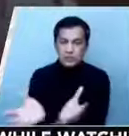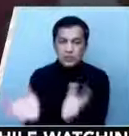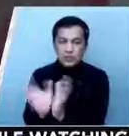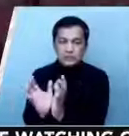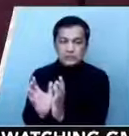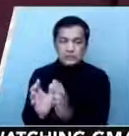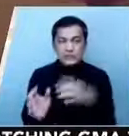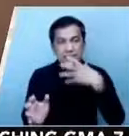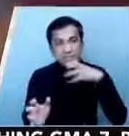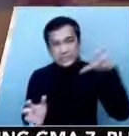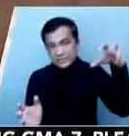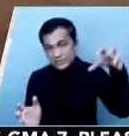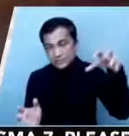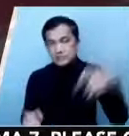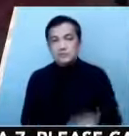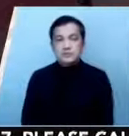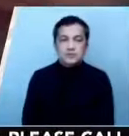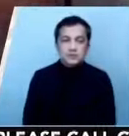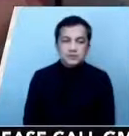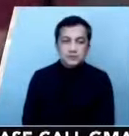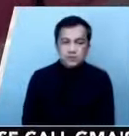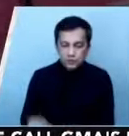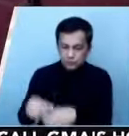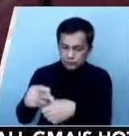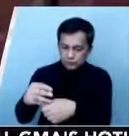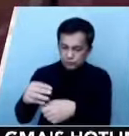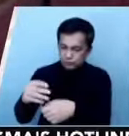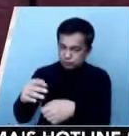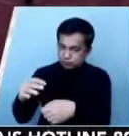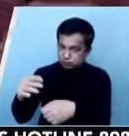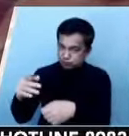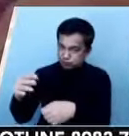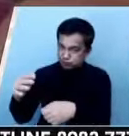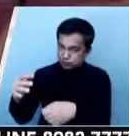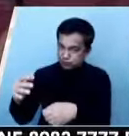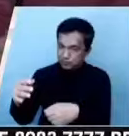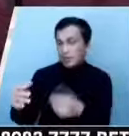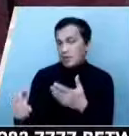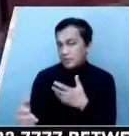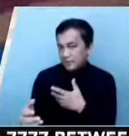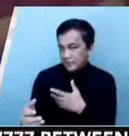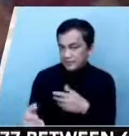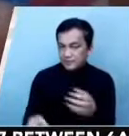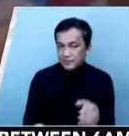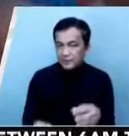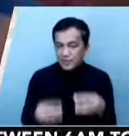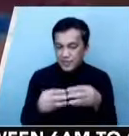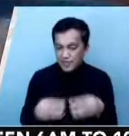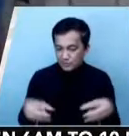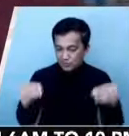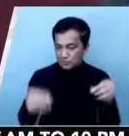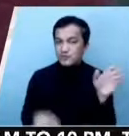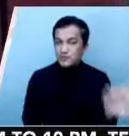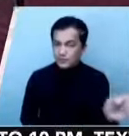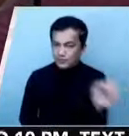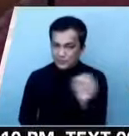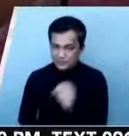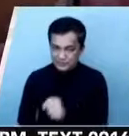araw. Umuusok na talaga siya, guys. So, syempre, kuha tayo ng hotdog.